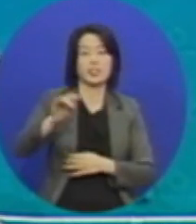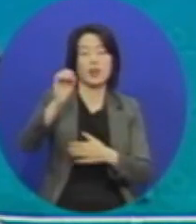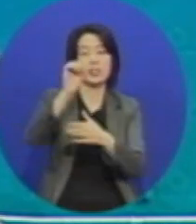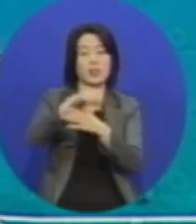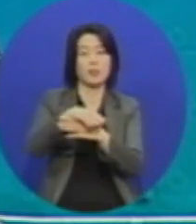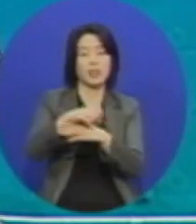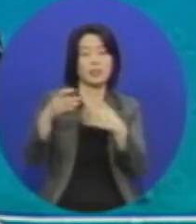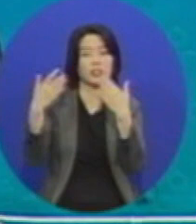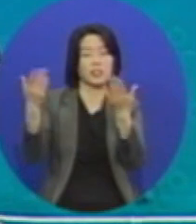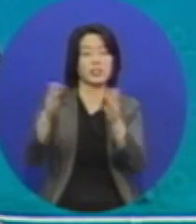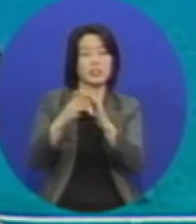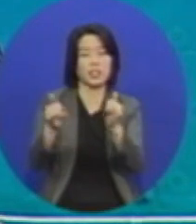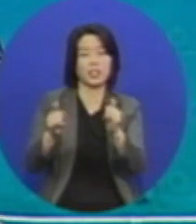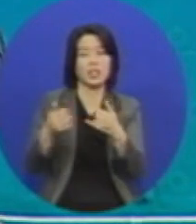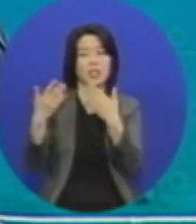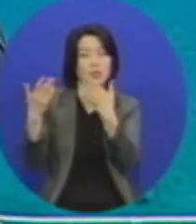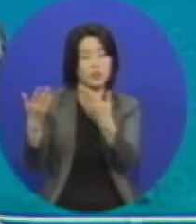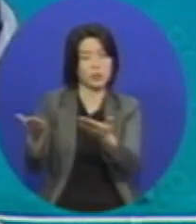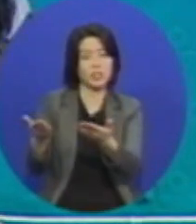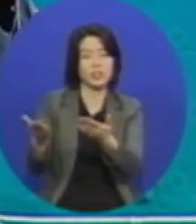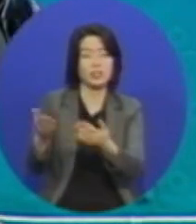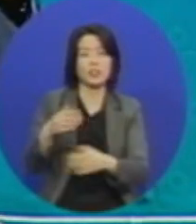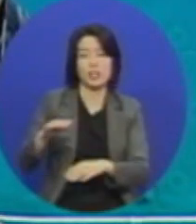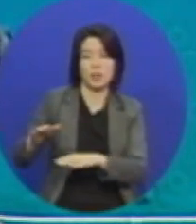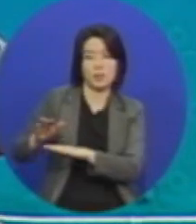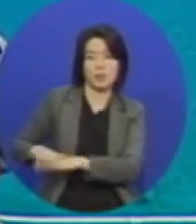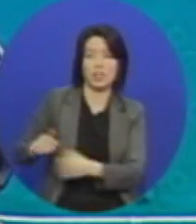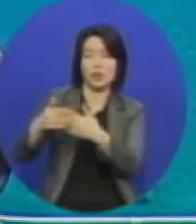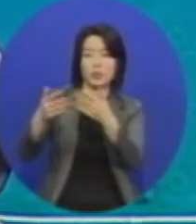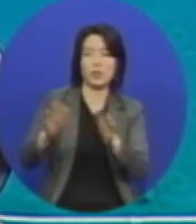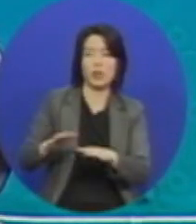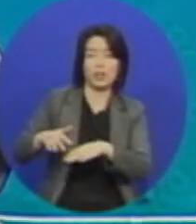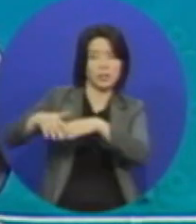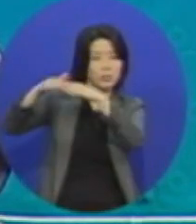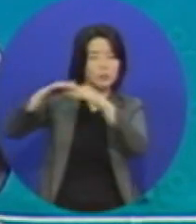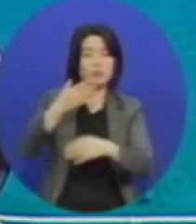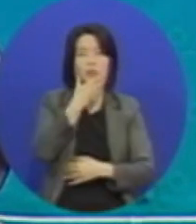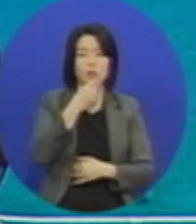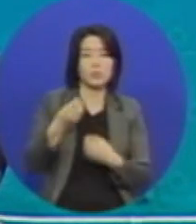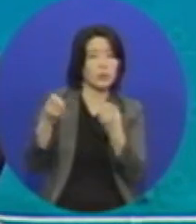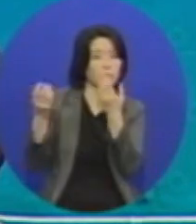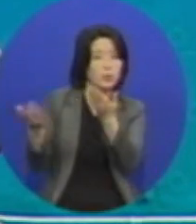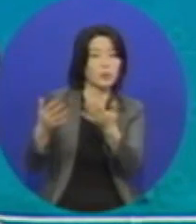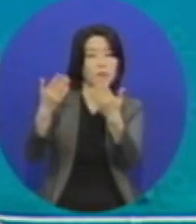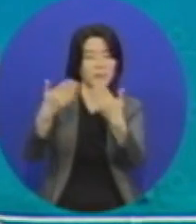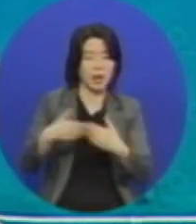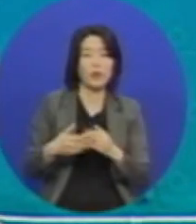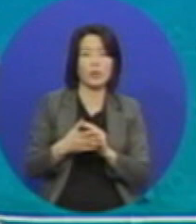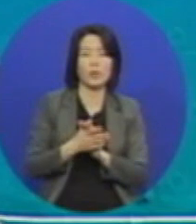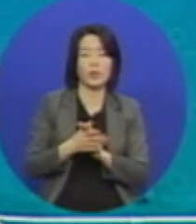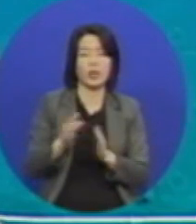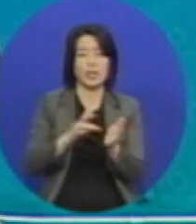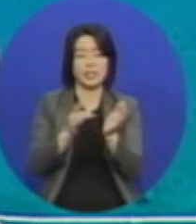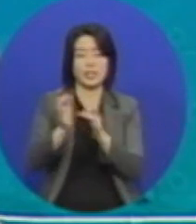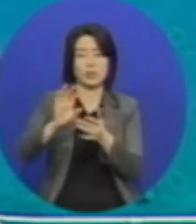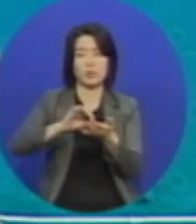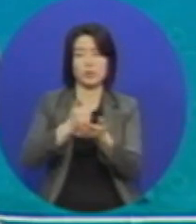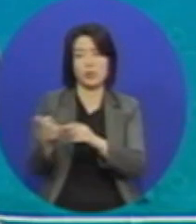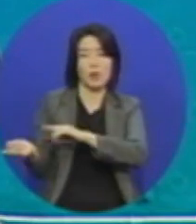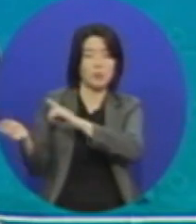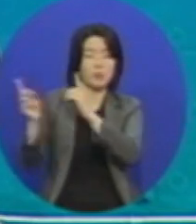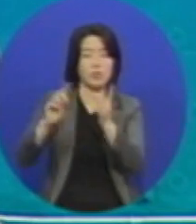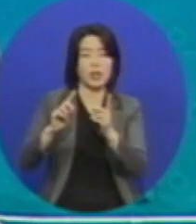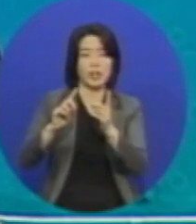드리는 자에게 하나님이 주시겠다는 참고가 넘치는 축복도 받으시고 예수님의 부활의 반열에 함께